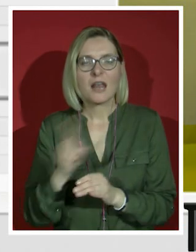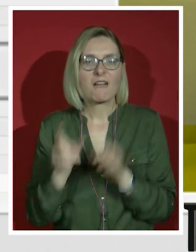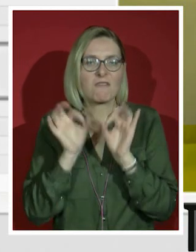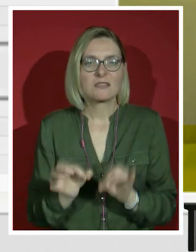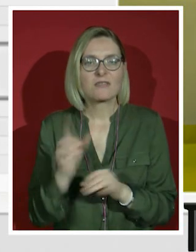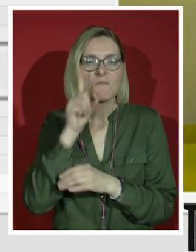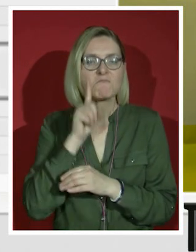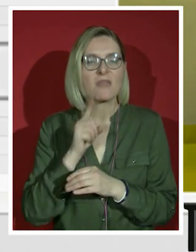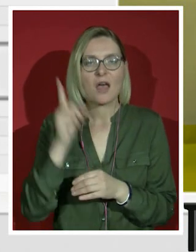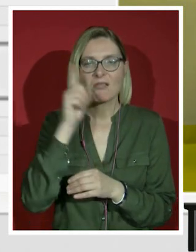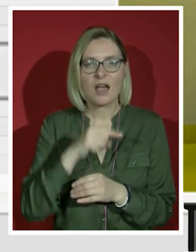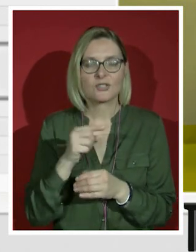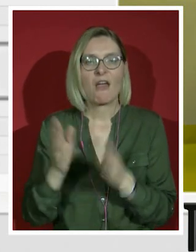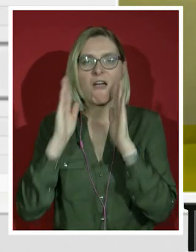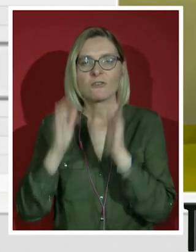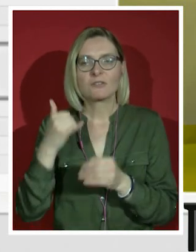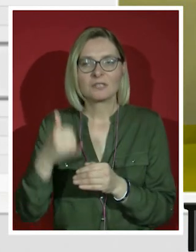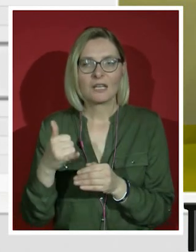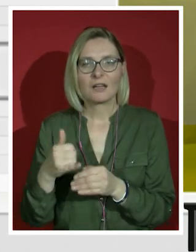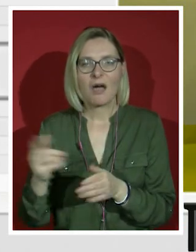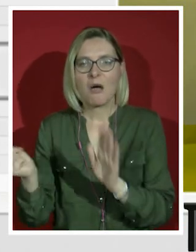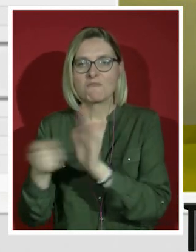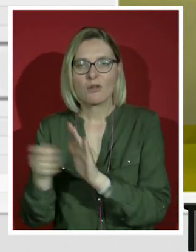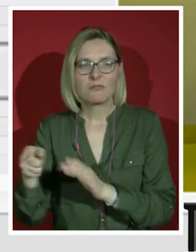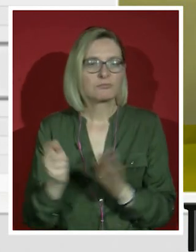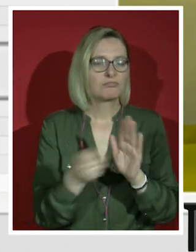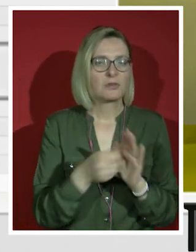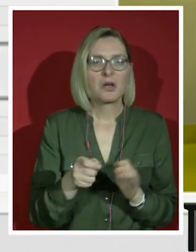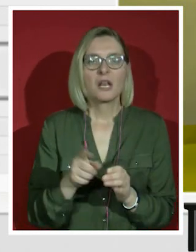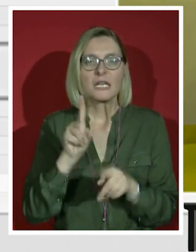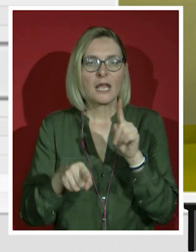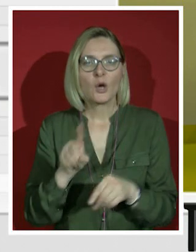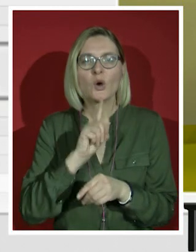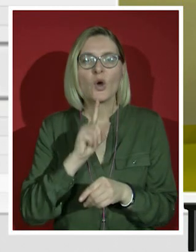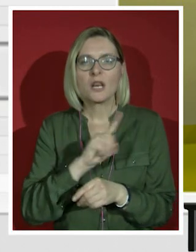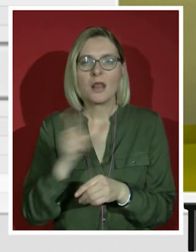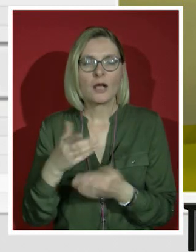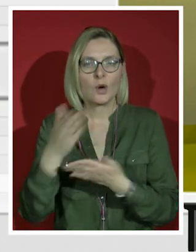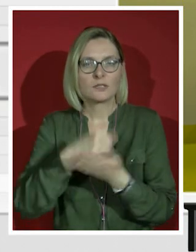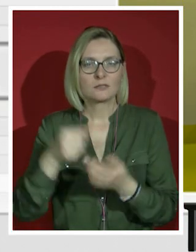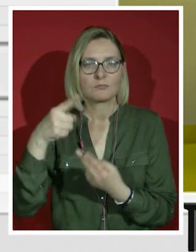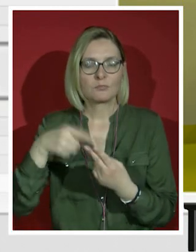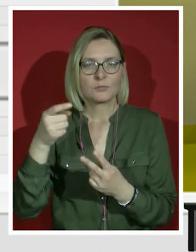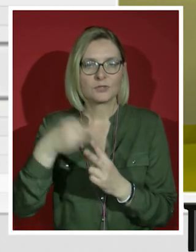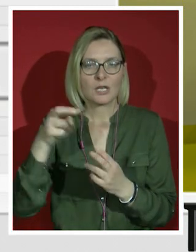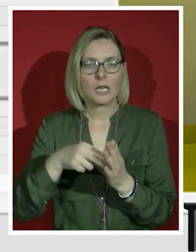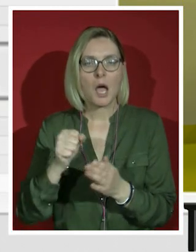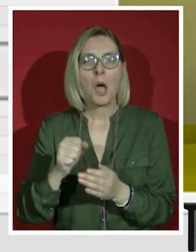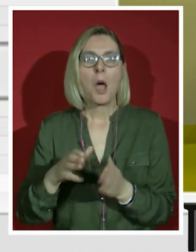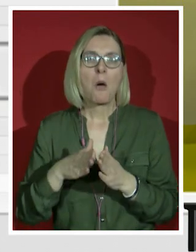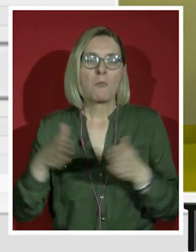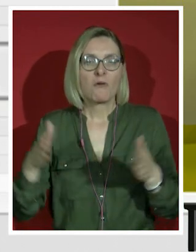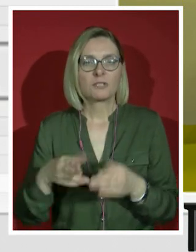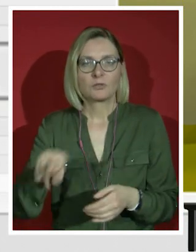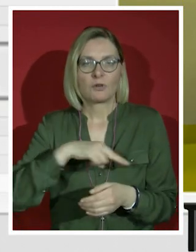Верувајте дека на препродавачите на мед кои воопшто не се ни пчелари, повеќе им одговара да платат некоја мала казна